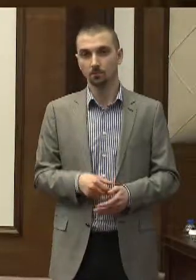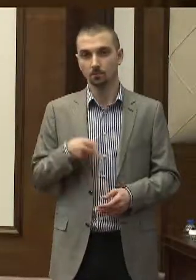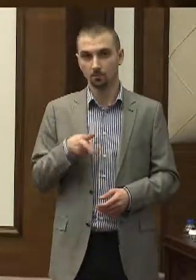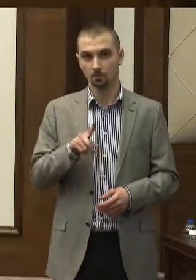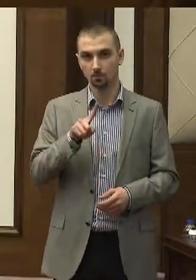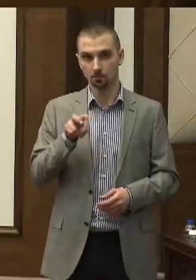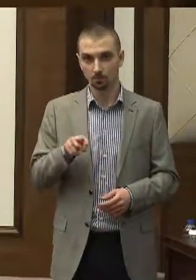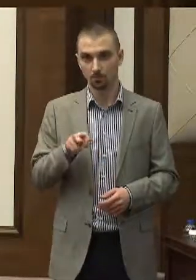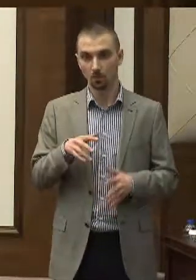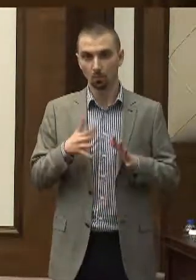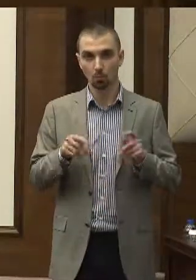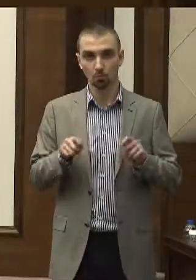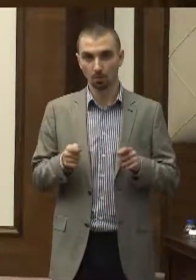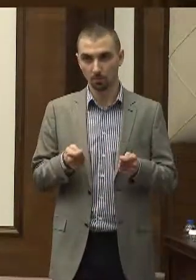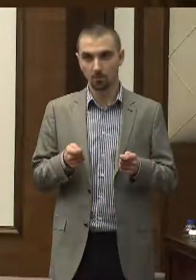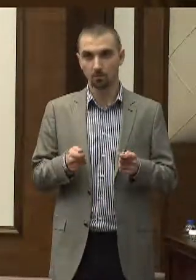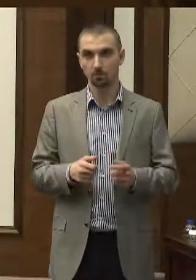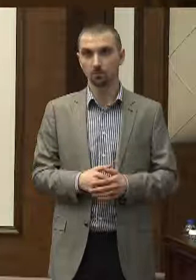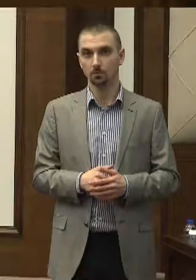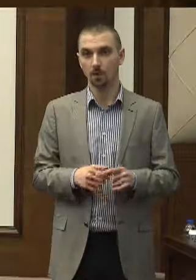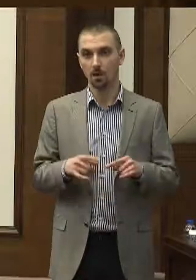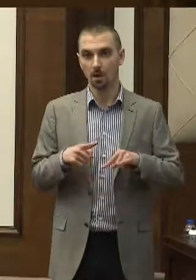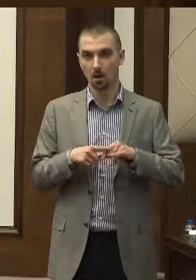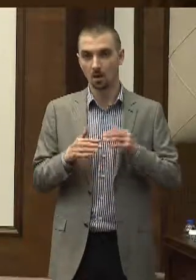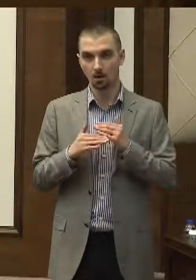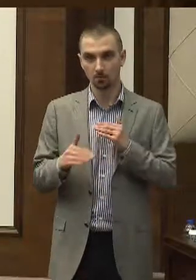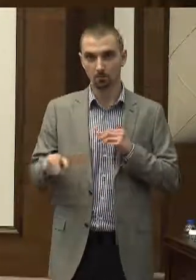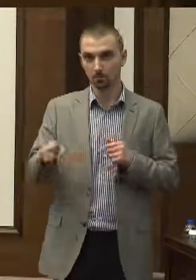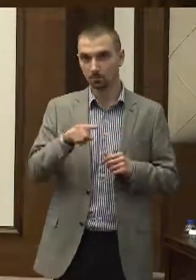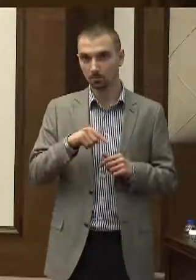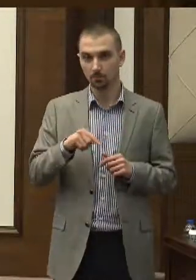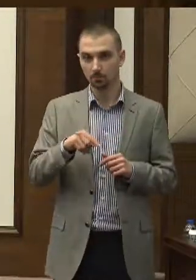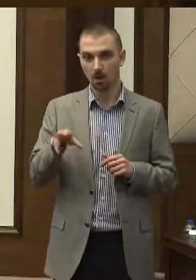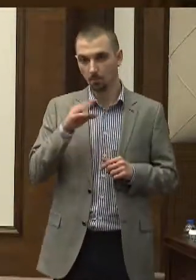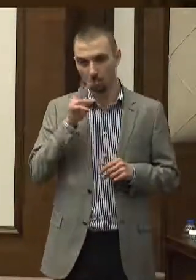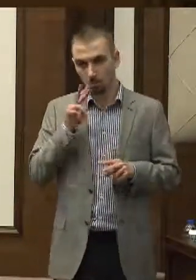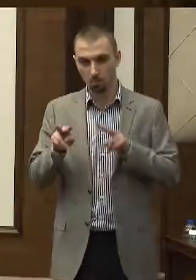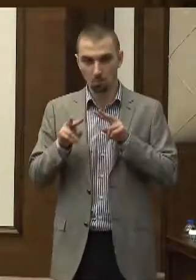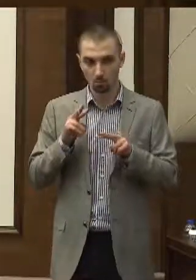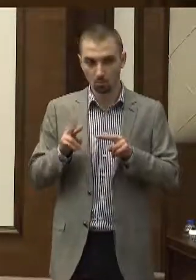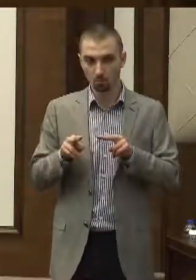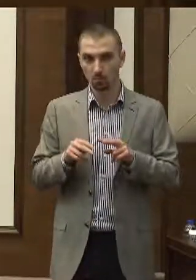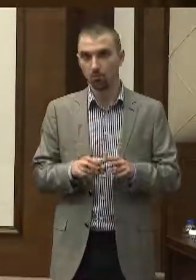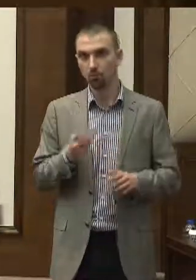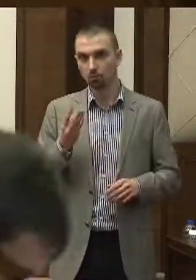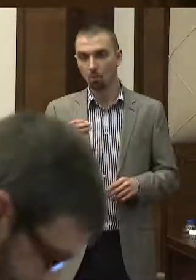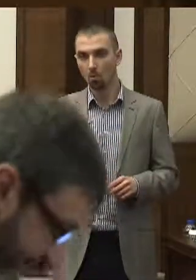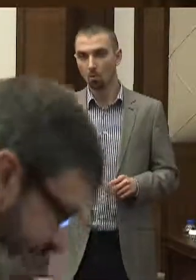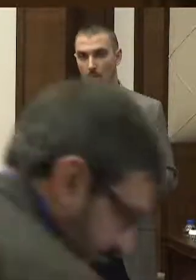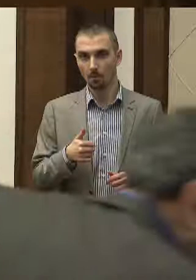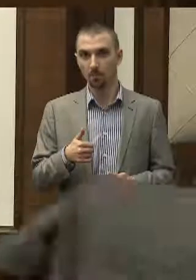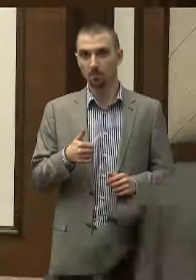2018 yılında Büyükçekmece halkının da yakından şahit olduğu çok